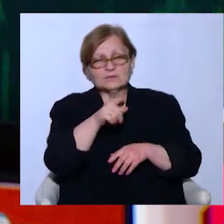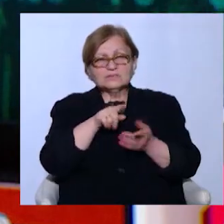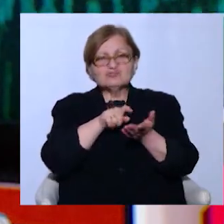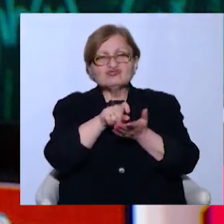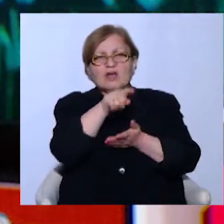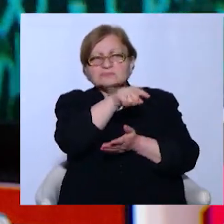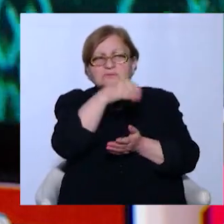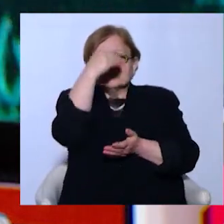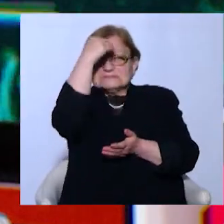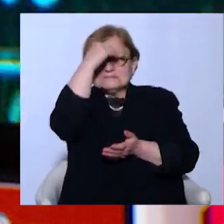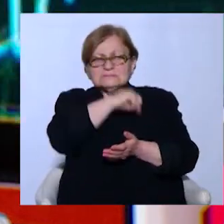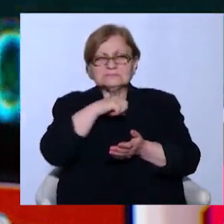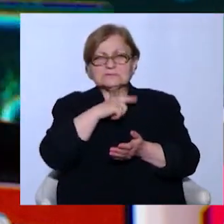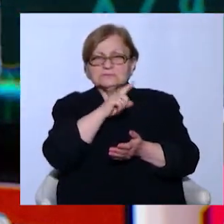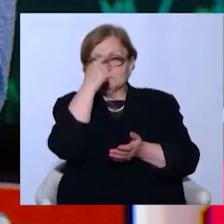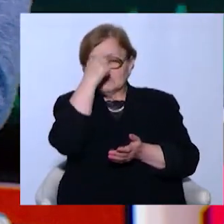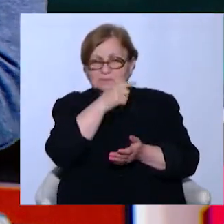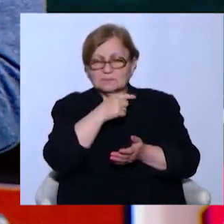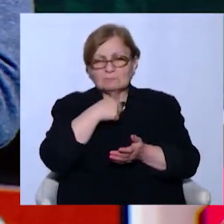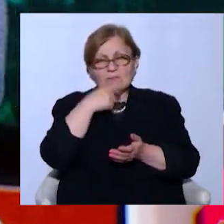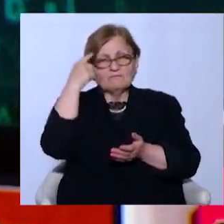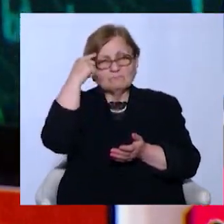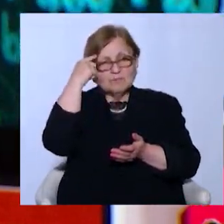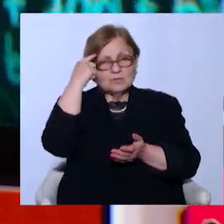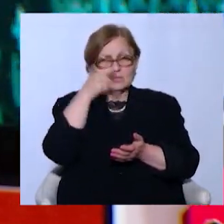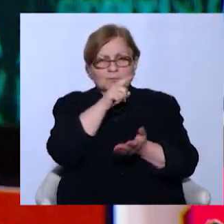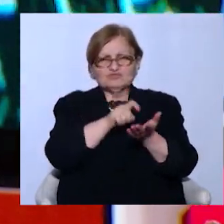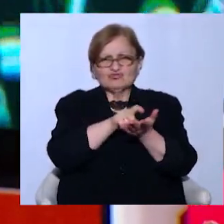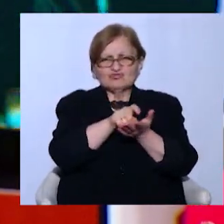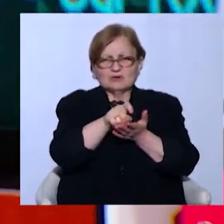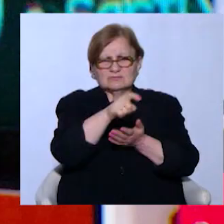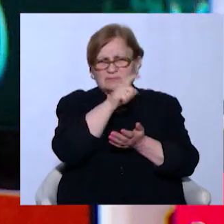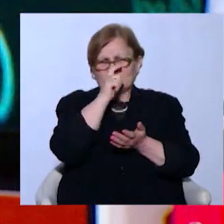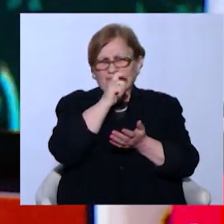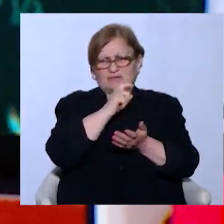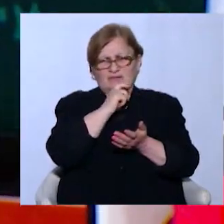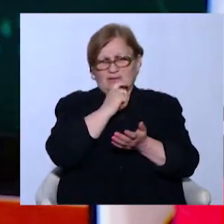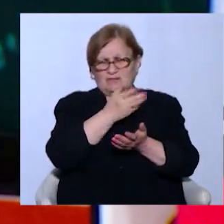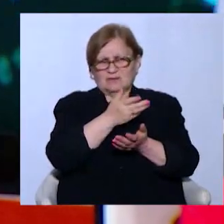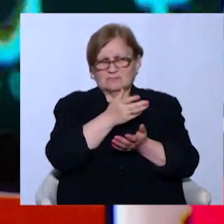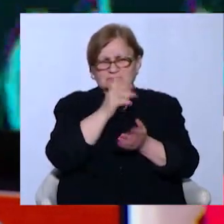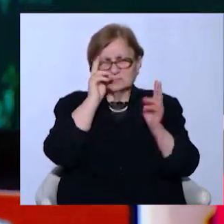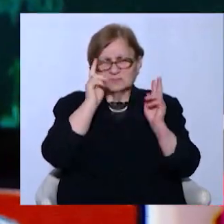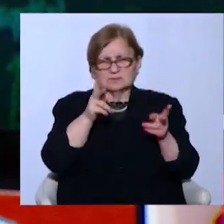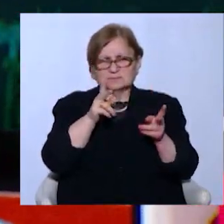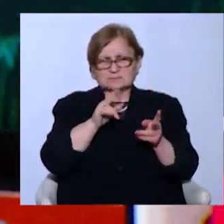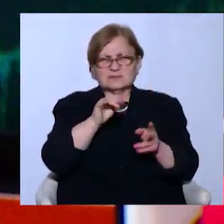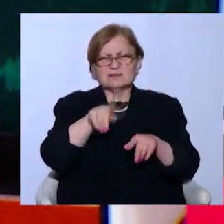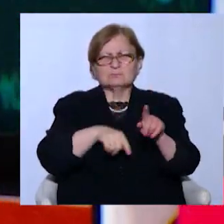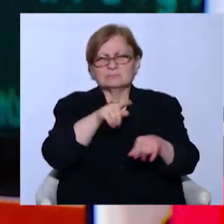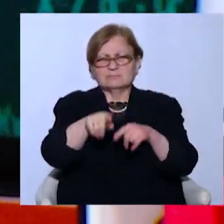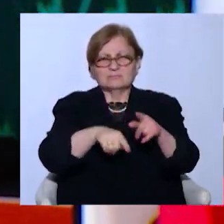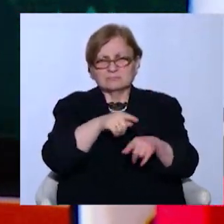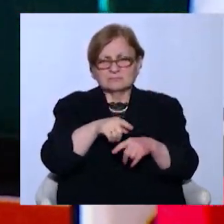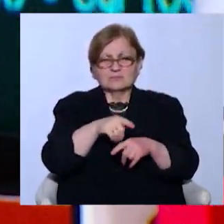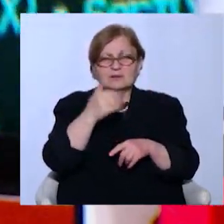ჭიანჭველა? ჩემი აზრით, ჭიანჭველა სრულებით ვერ აღიქვამს, რომ იგი სივრცეში გადაადგილდება. საინტერესო იქნებოდა აქ